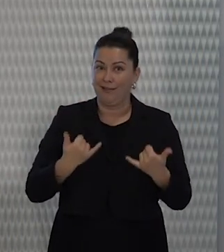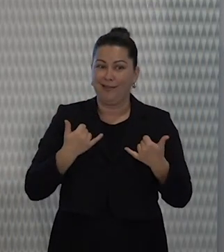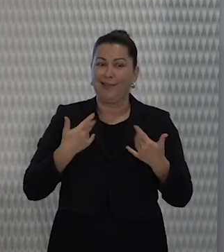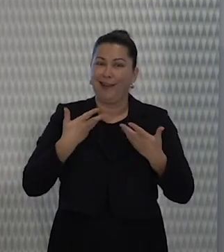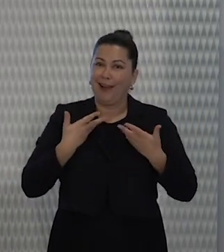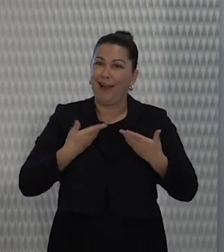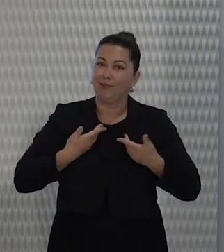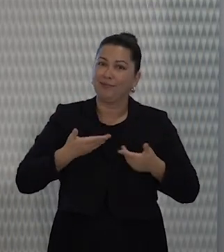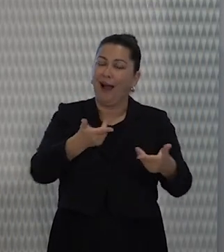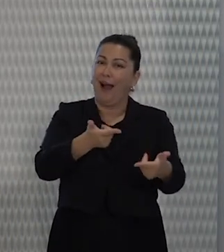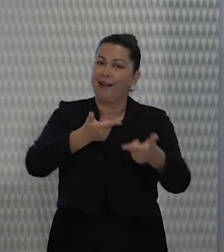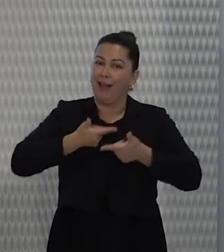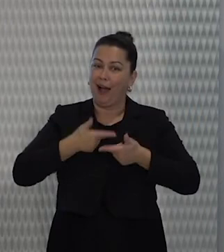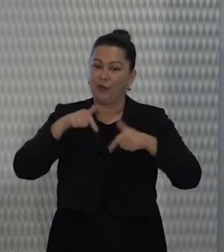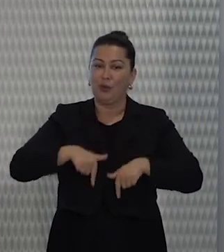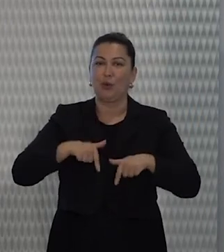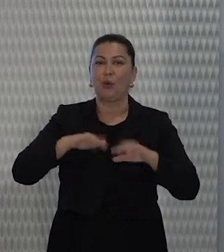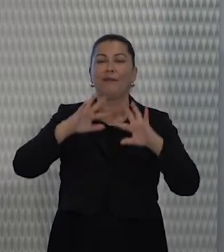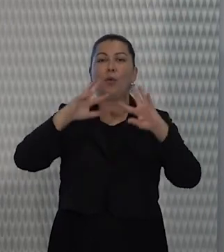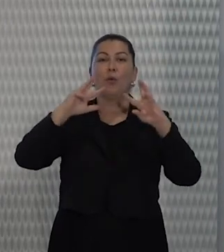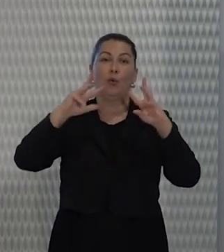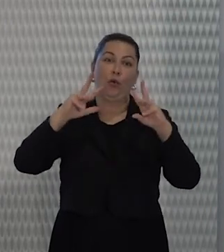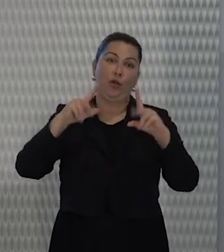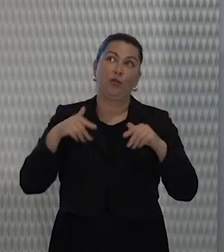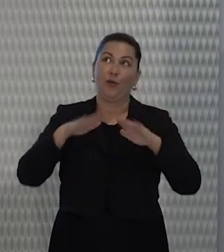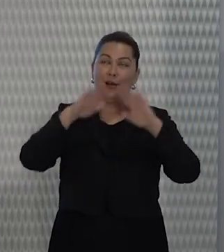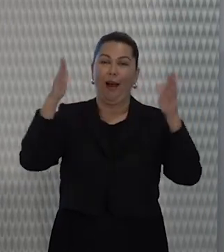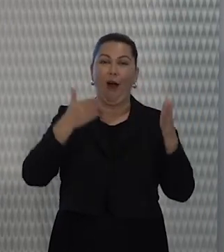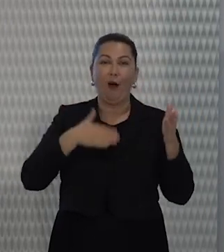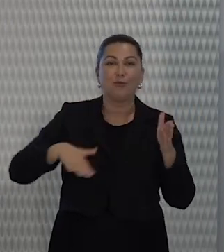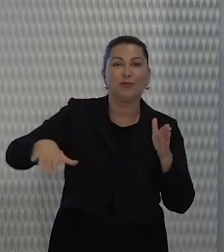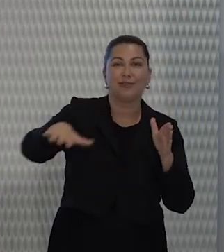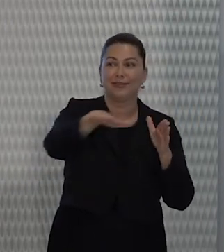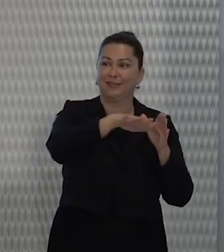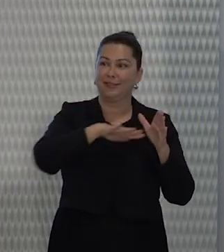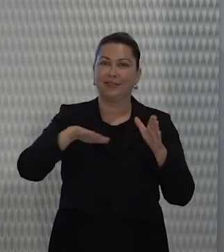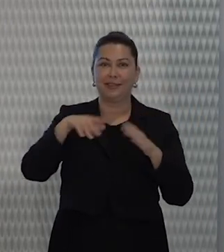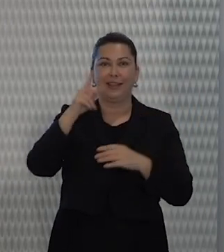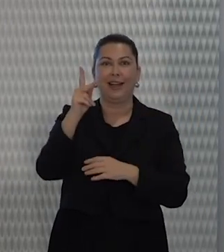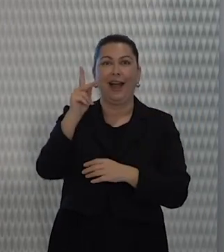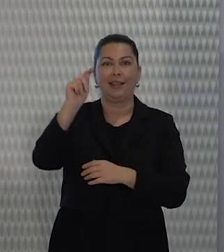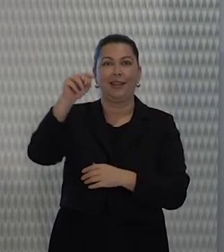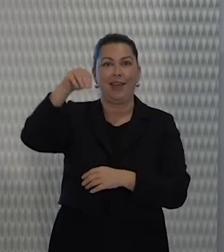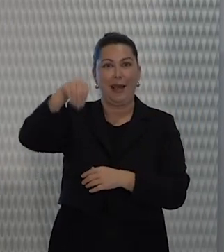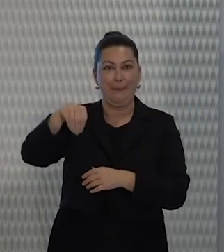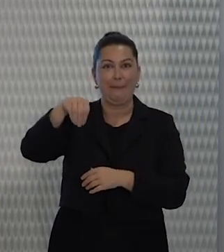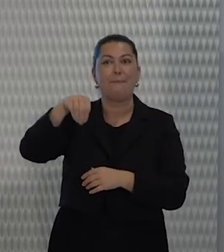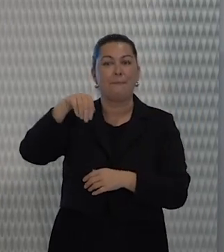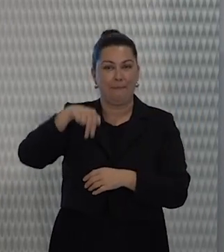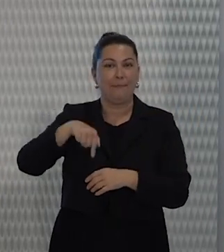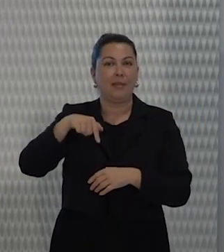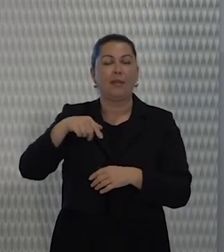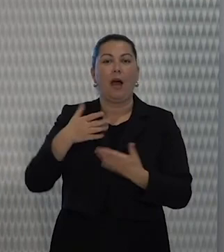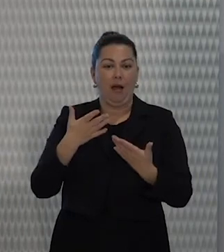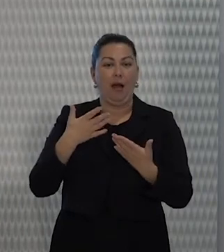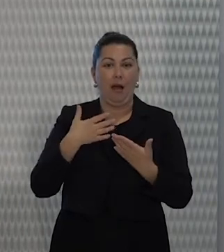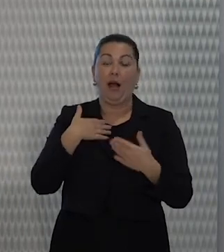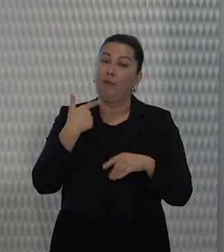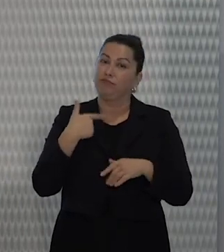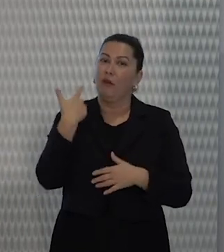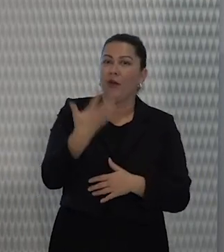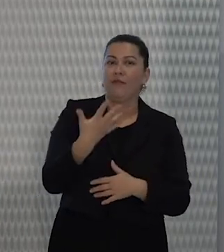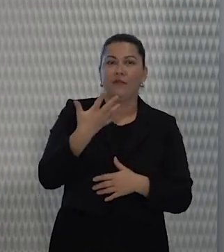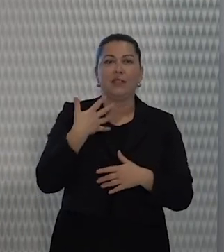bekommen haben, hier in dem wunderschönen Haus von KTM unseren